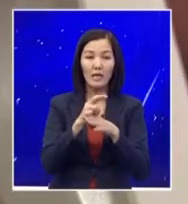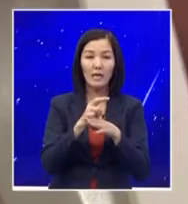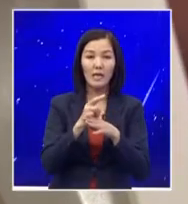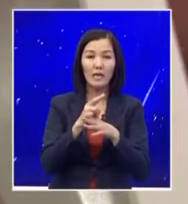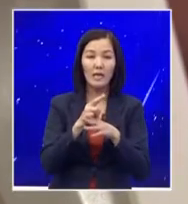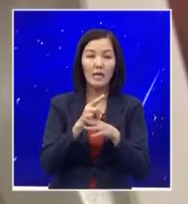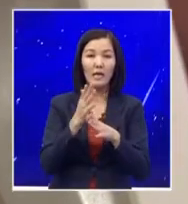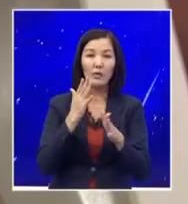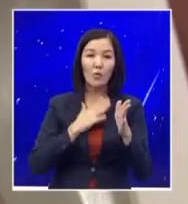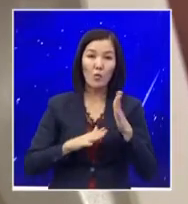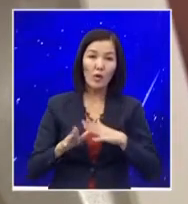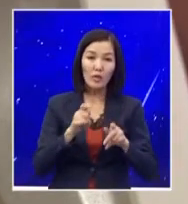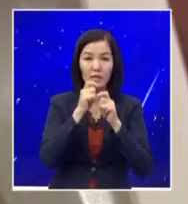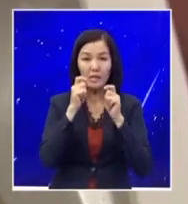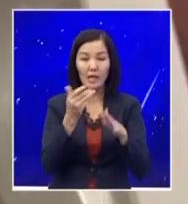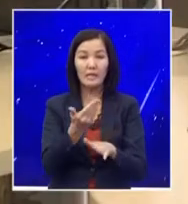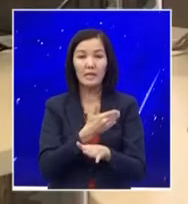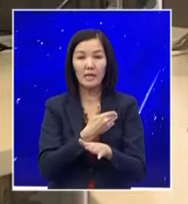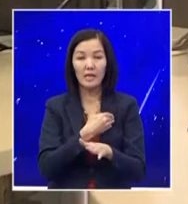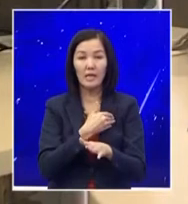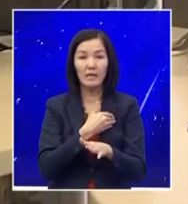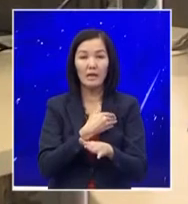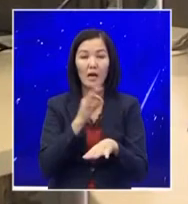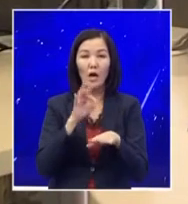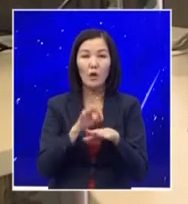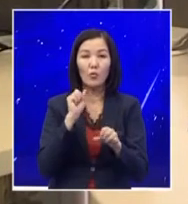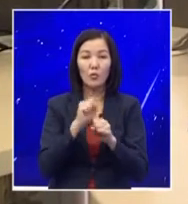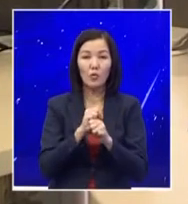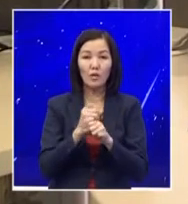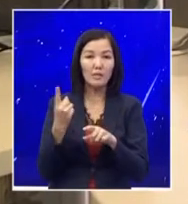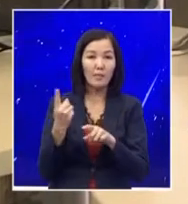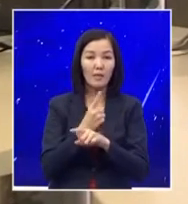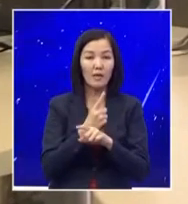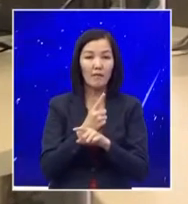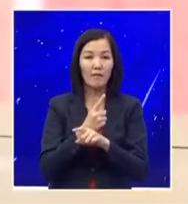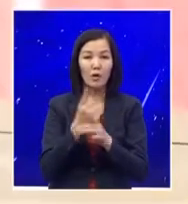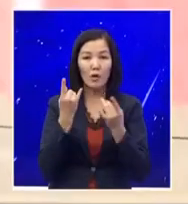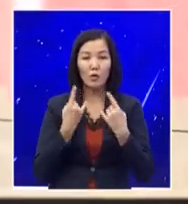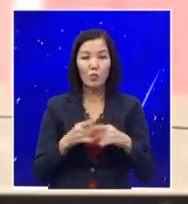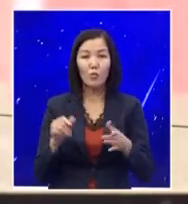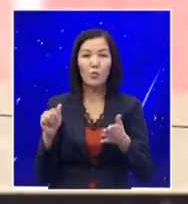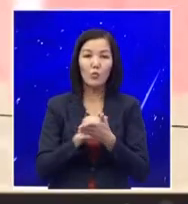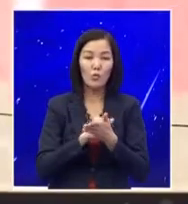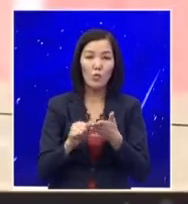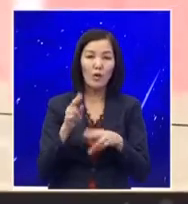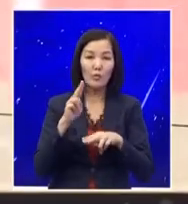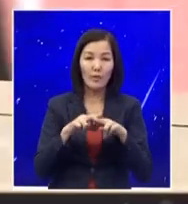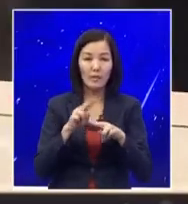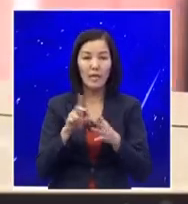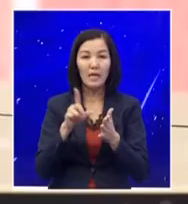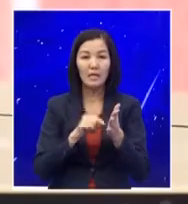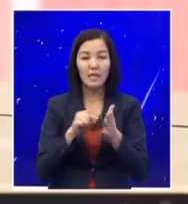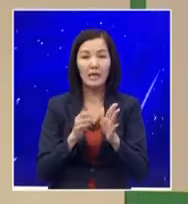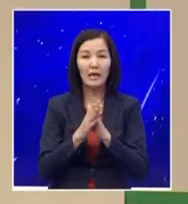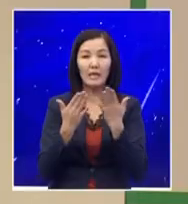күйсіз, жабығып жүргенін байқаймыз. Сондықтан індеттен арылғанша, ең бірінші рет туу туралы куәлік, жеке куәлік, немесе зейнетақы кітапшасын